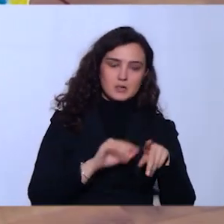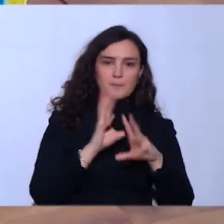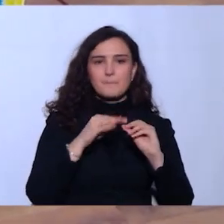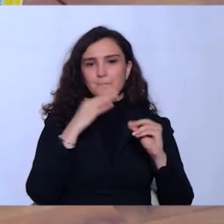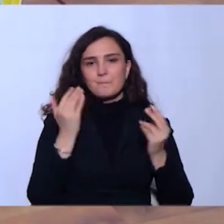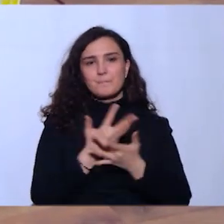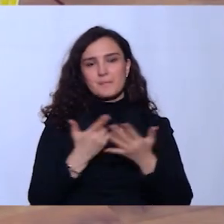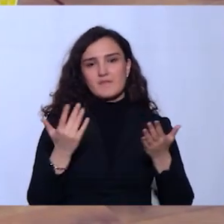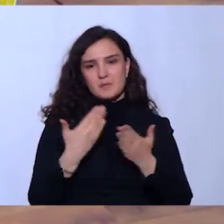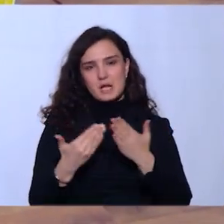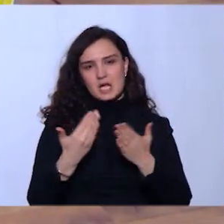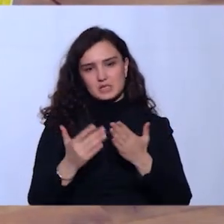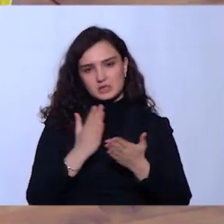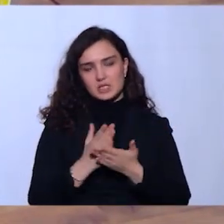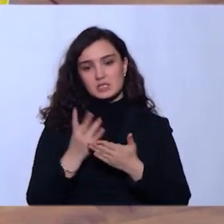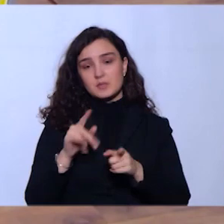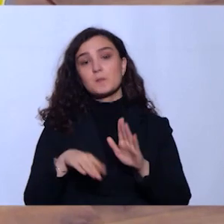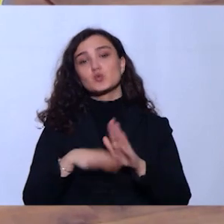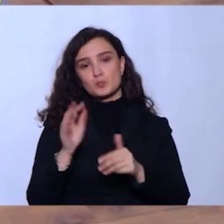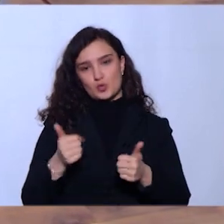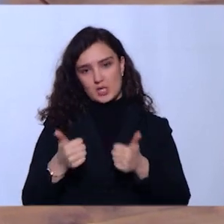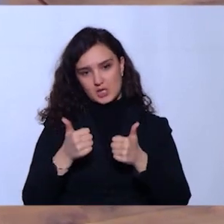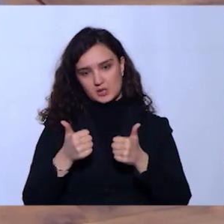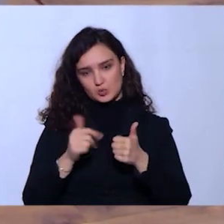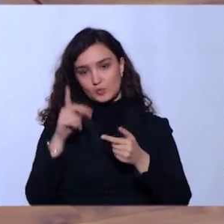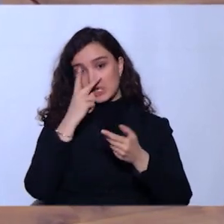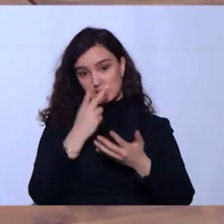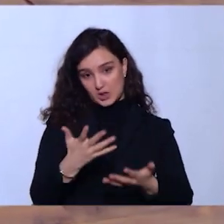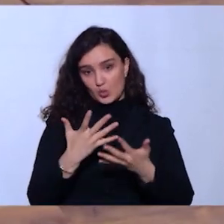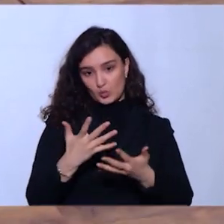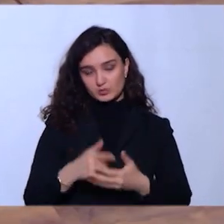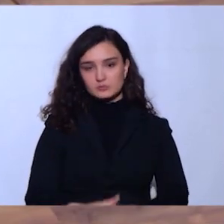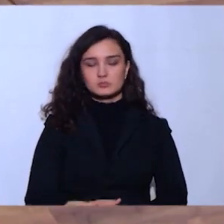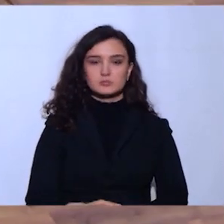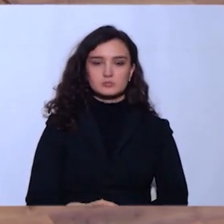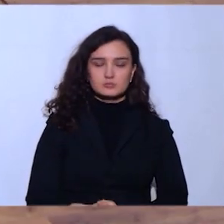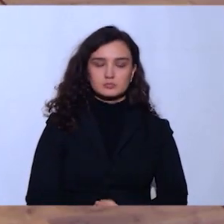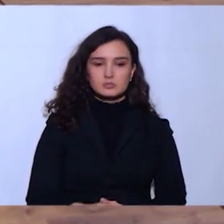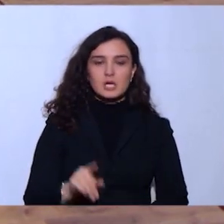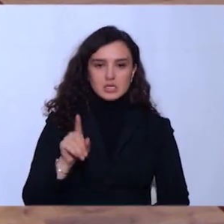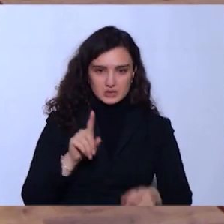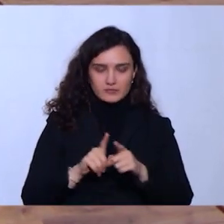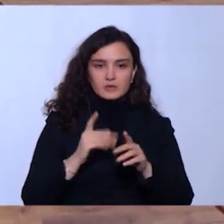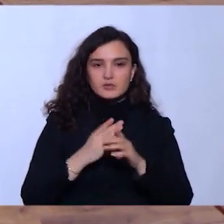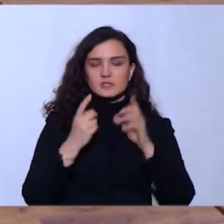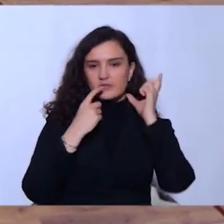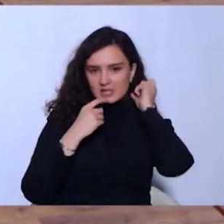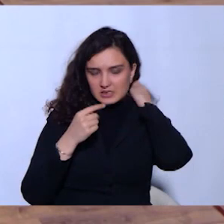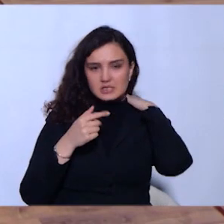ბევრი მაგალითებია, მაგრამ ეს უფრო კარგად რომ დაინახოთ. ასევე გვაქვს